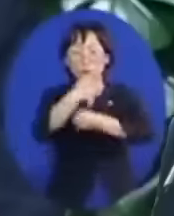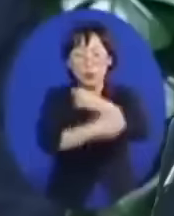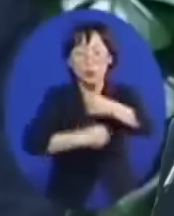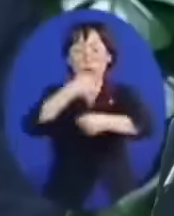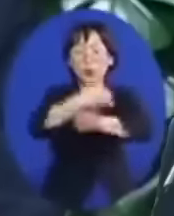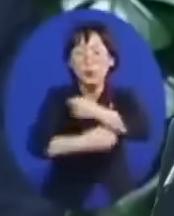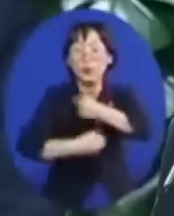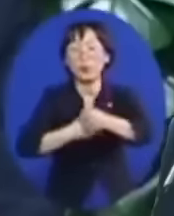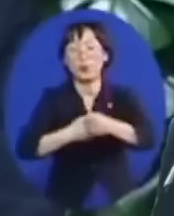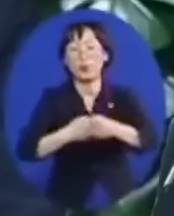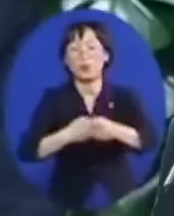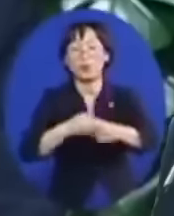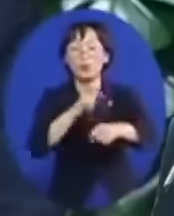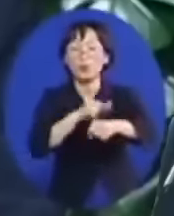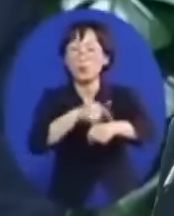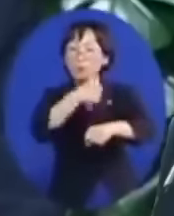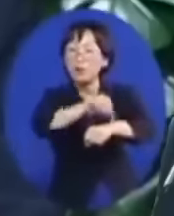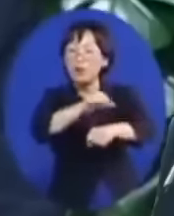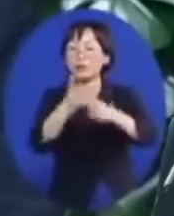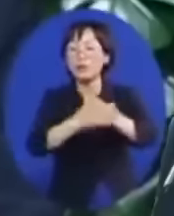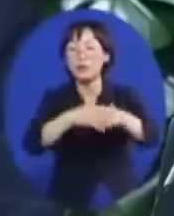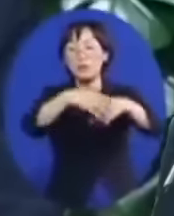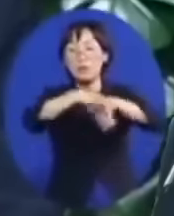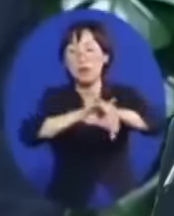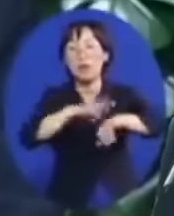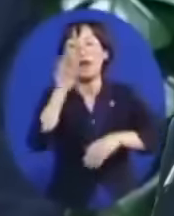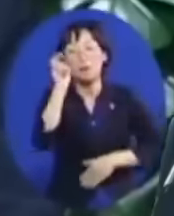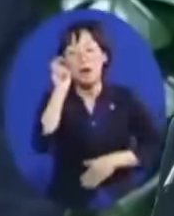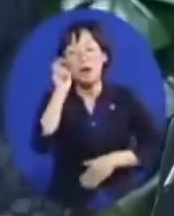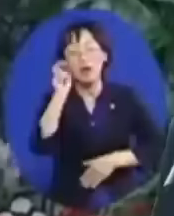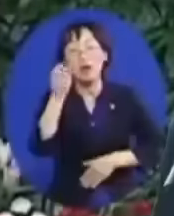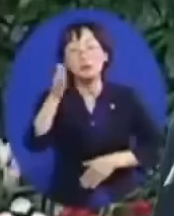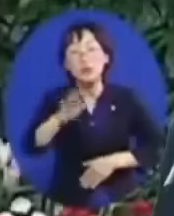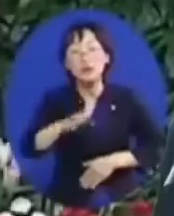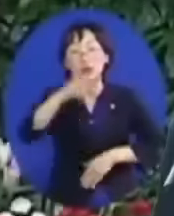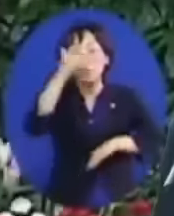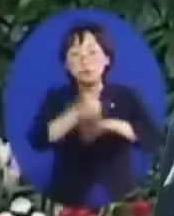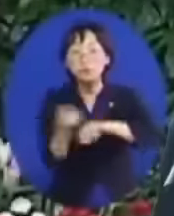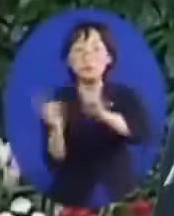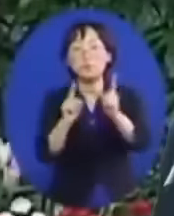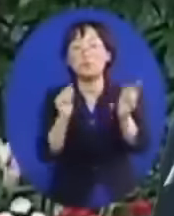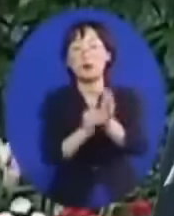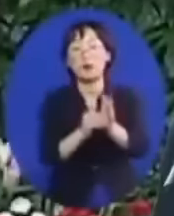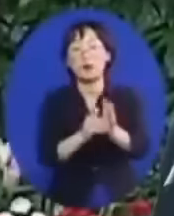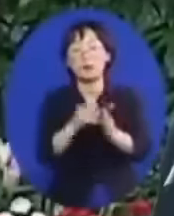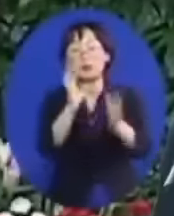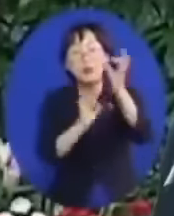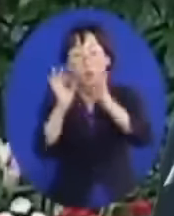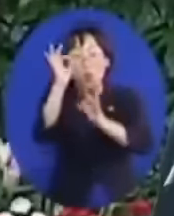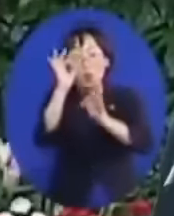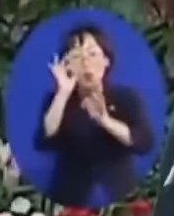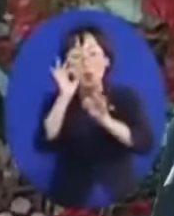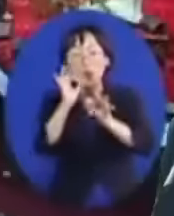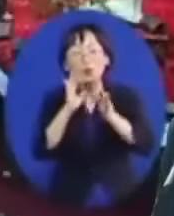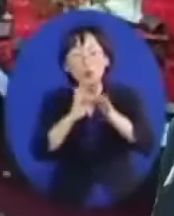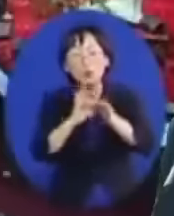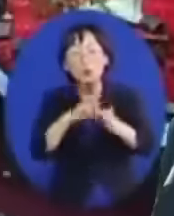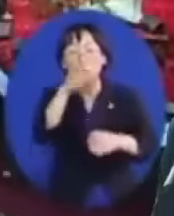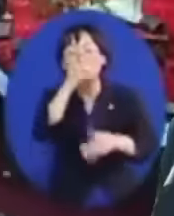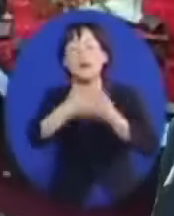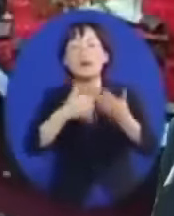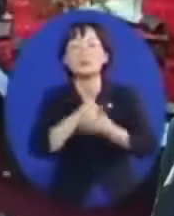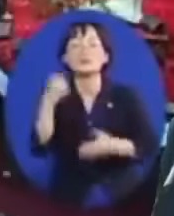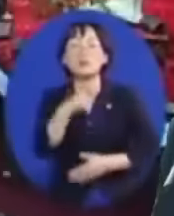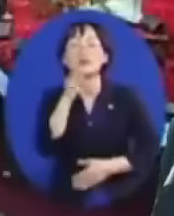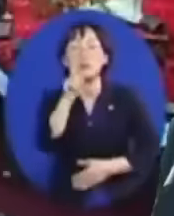다쳐서 잘못하면 장애가 생길 수도 있다고 했지만 집사님은 깨끗이 완치되었는데 이 사고를 통해 집사님은 좋은 하나님을 다시 한번